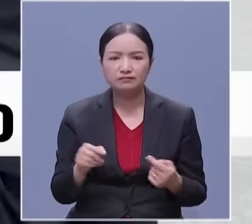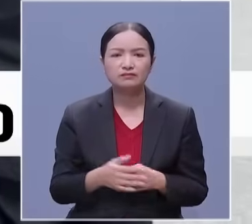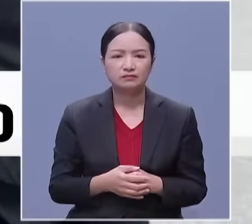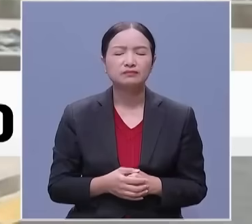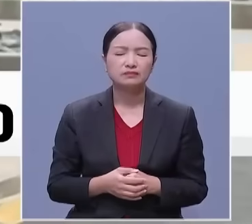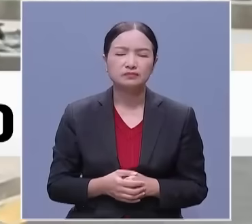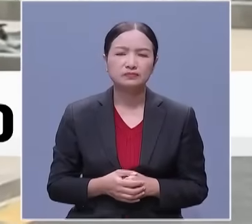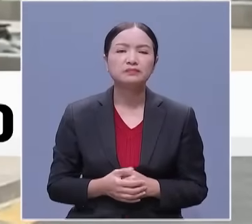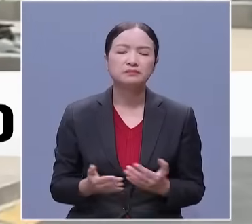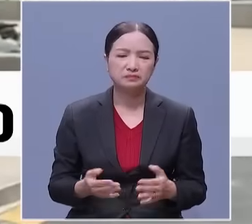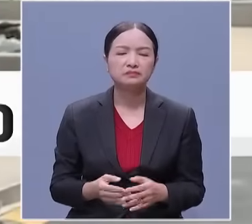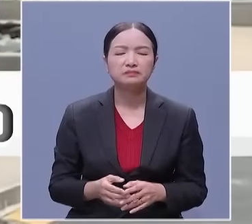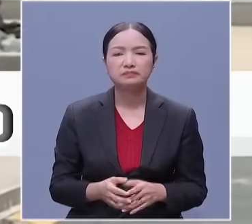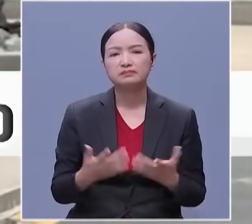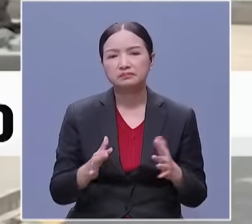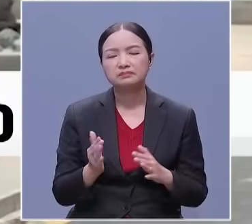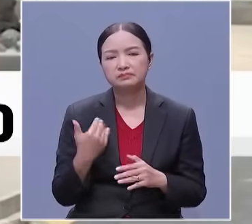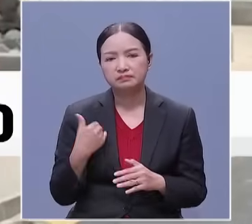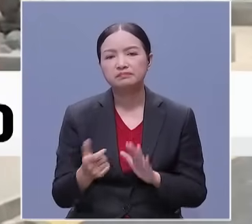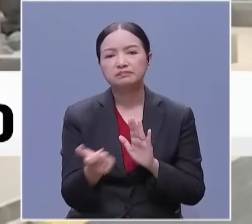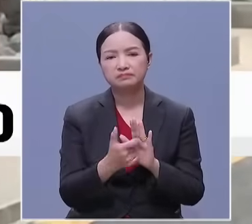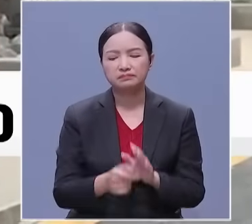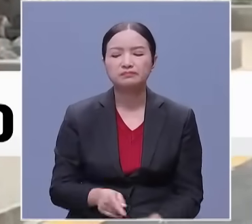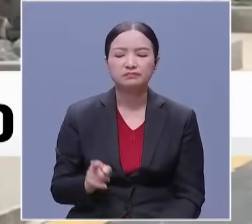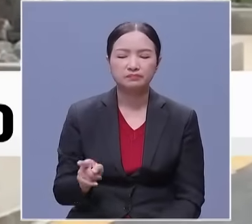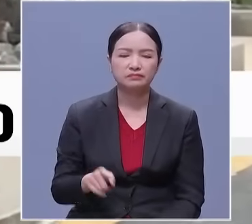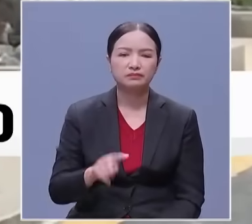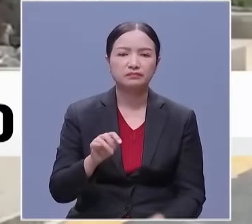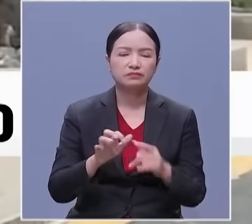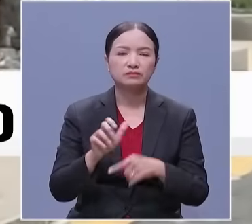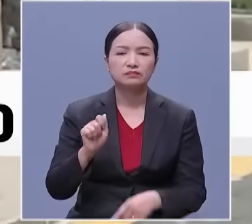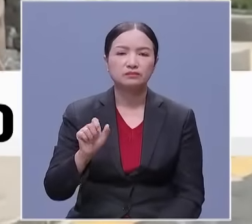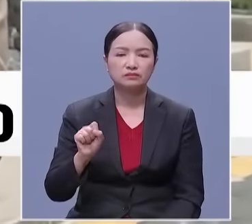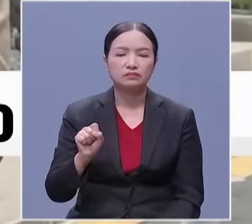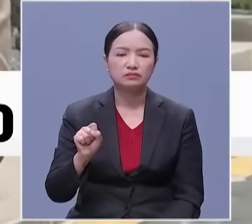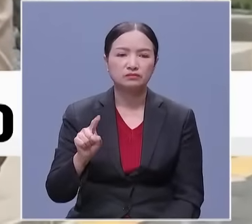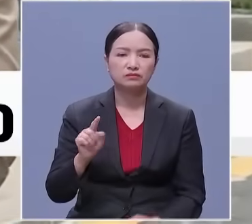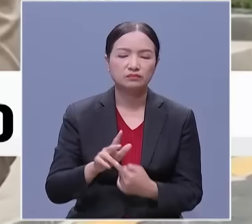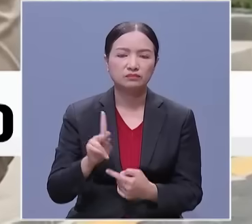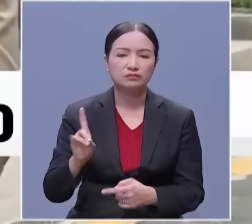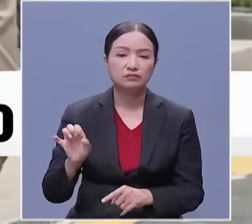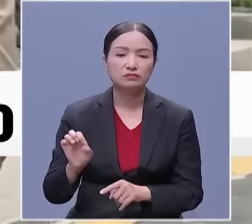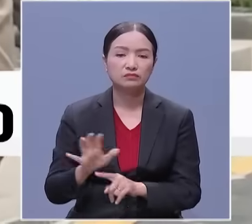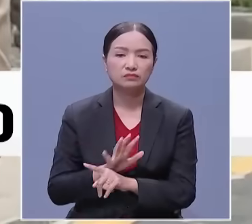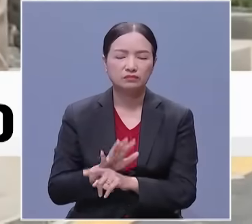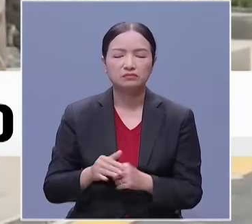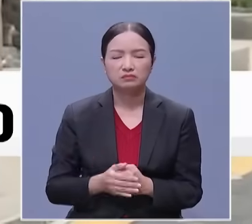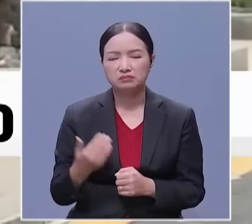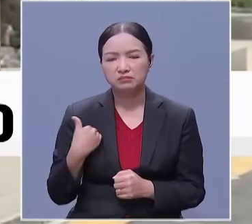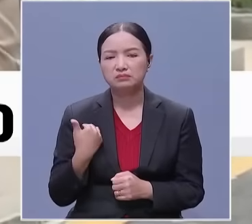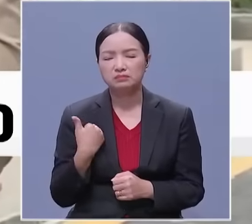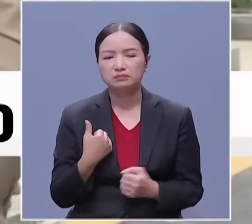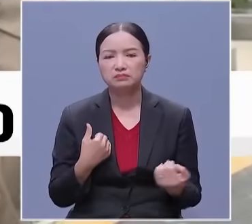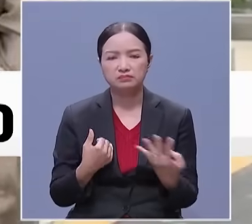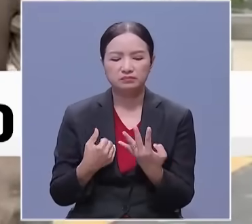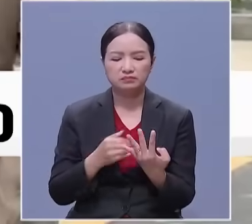เอาไว้ละกันที่เราเคยนำเสนอก็คือเนี่ยท่านต่อศักดิ์สุขวิมลไง จริงๆคันดิเดตมี4ท่านใช่ไหมแต่ว่าสปอตไลท์อ่ะ